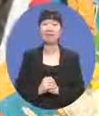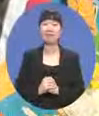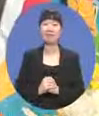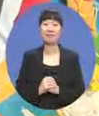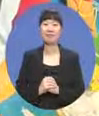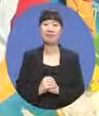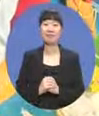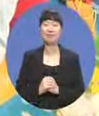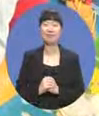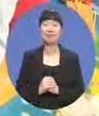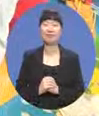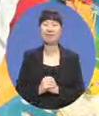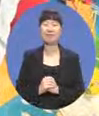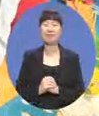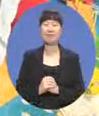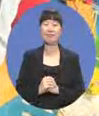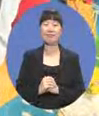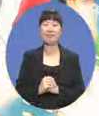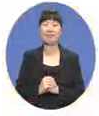어떻게 잡아?